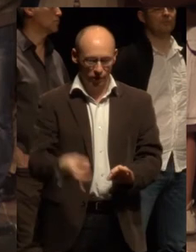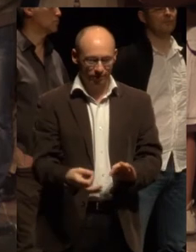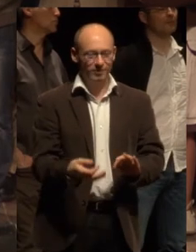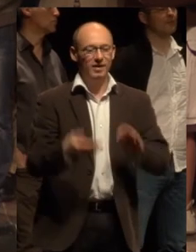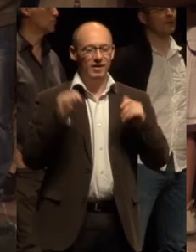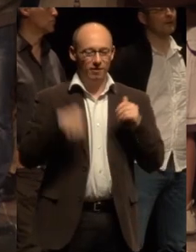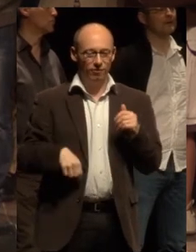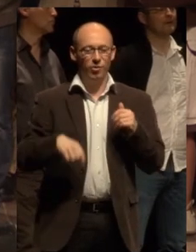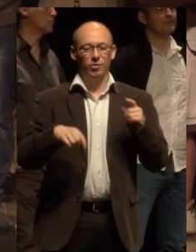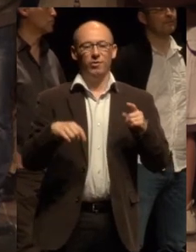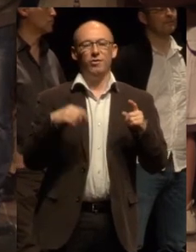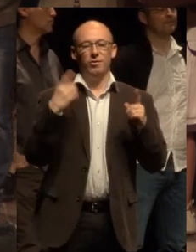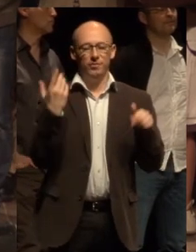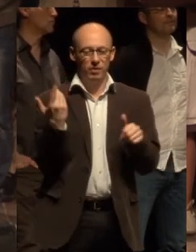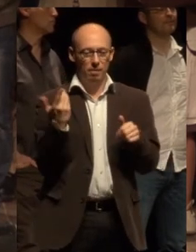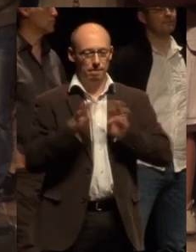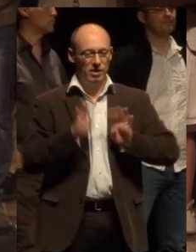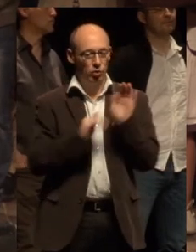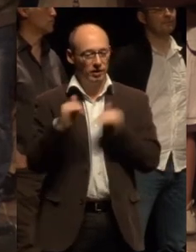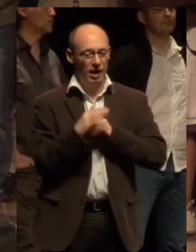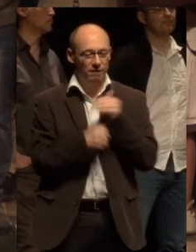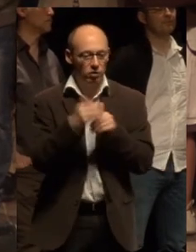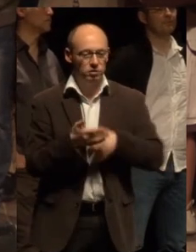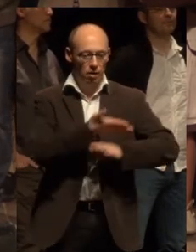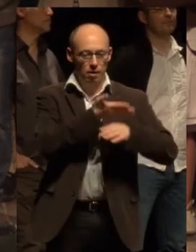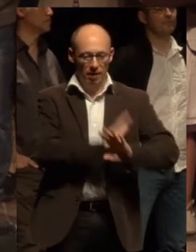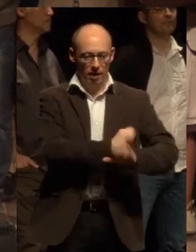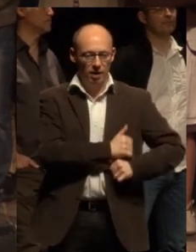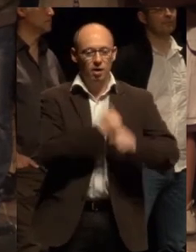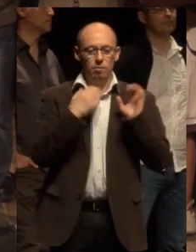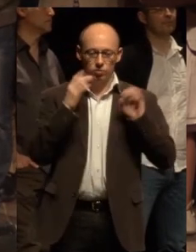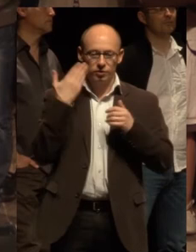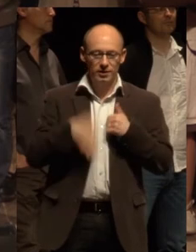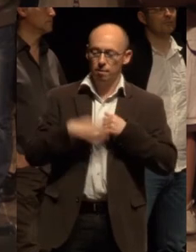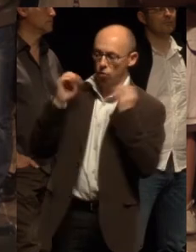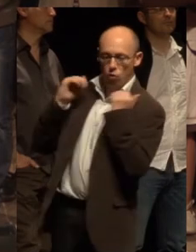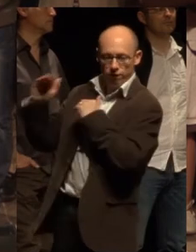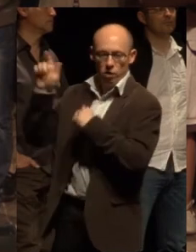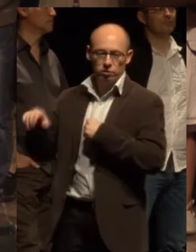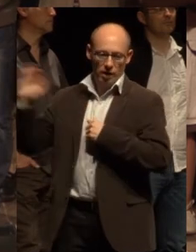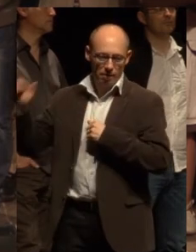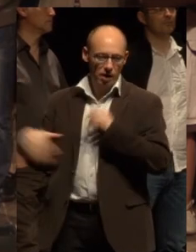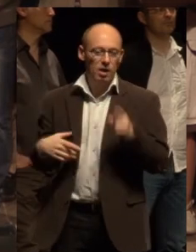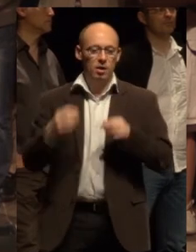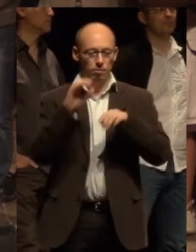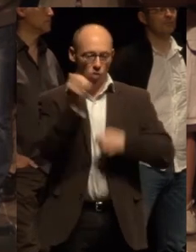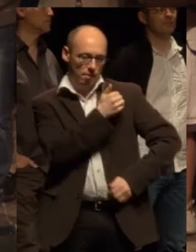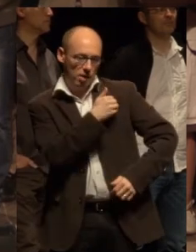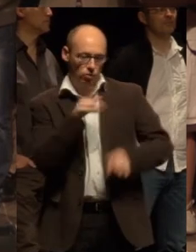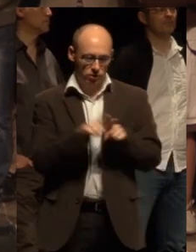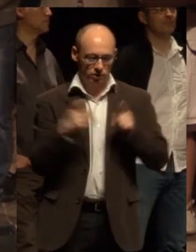je sais que vous pouvez aussi compter sur moi. N'hésitez pas. Jusqu'à présent, quand on parle des services, dans la presse ou en